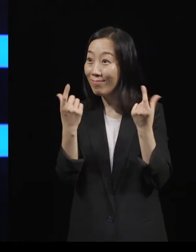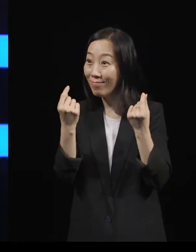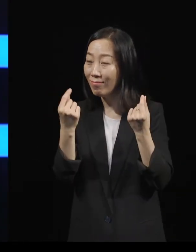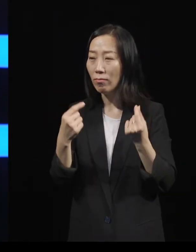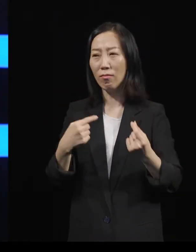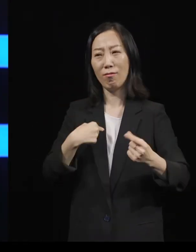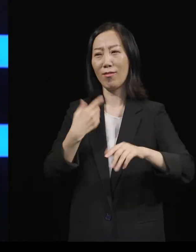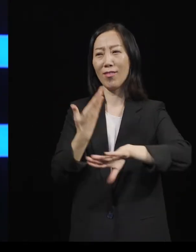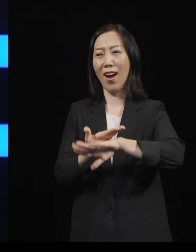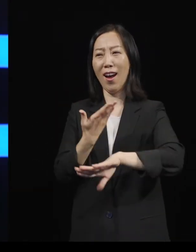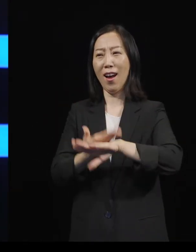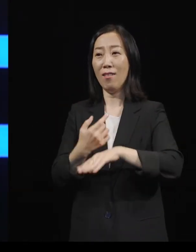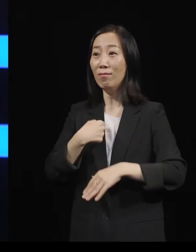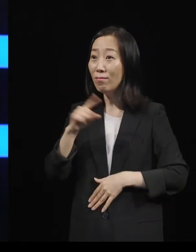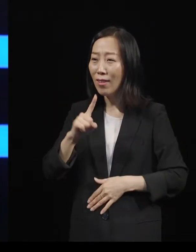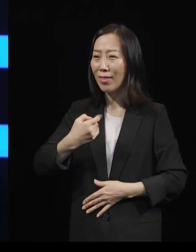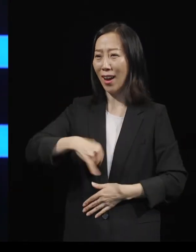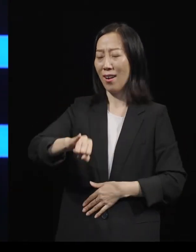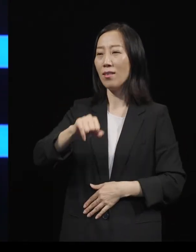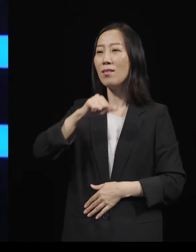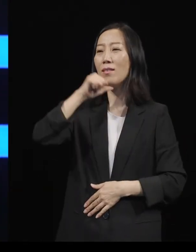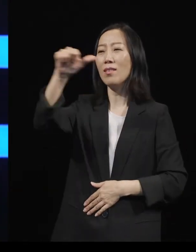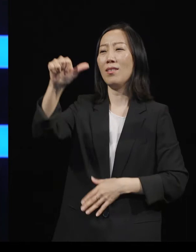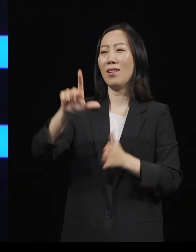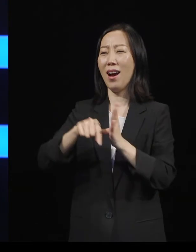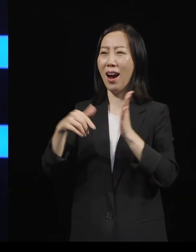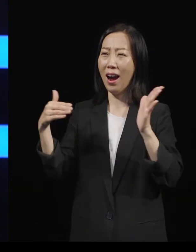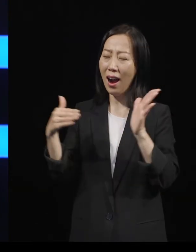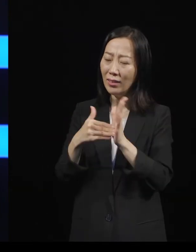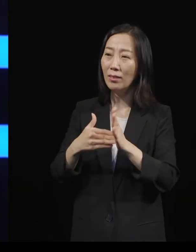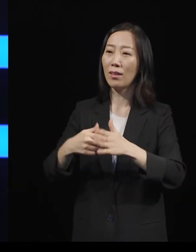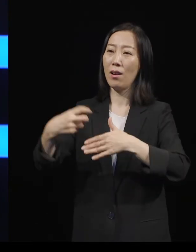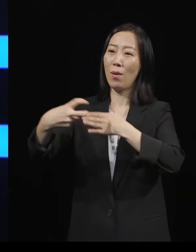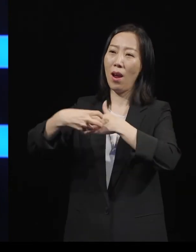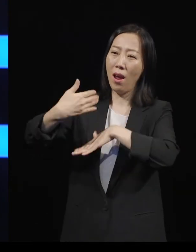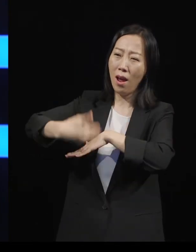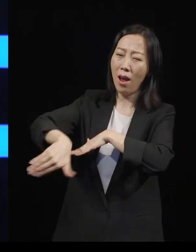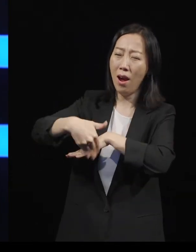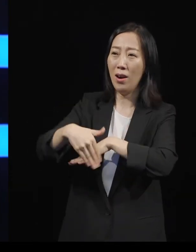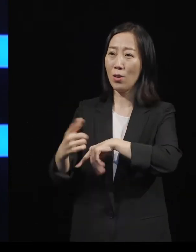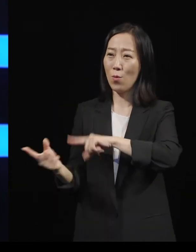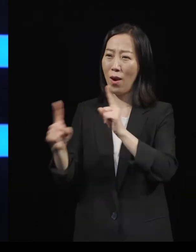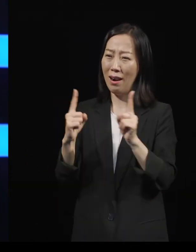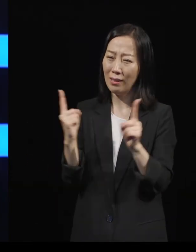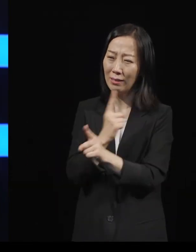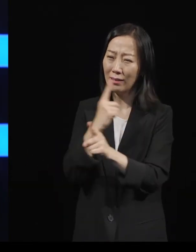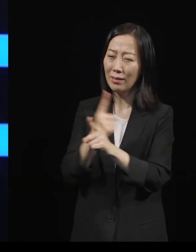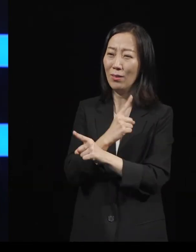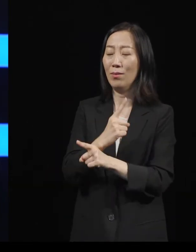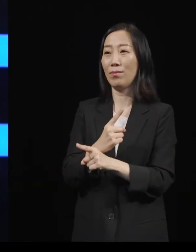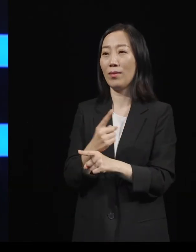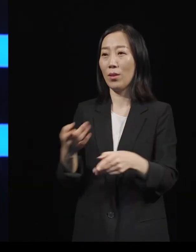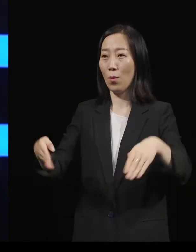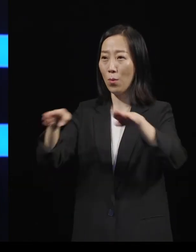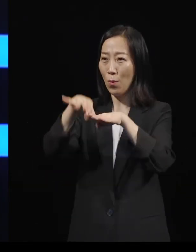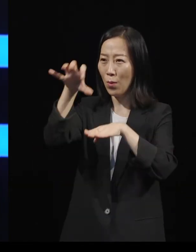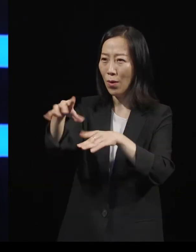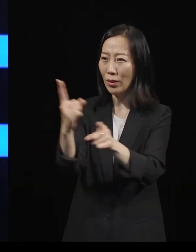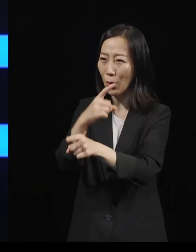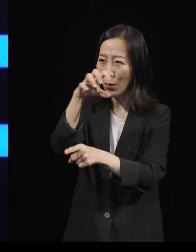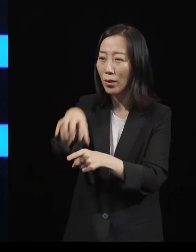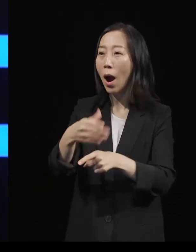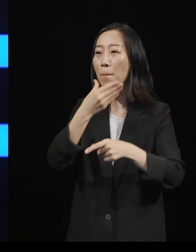아이는요, 만 5세 될 때까지 대학병원, 재활병원, 사설치료센터, 복지관 이런